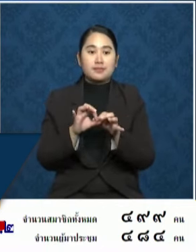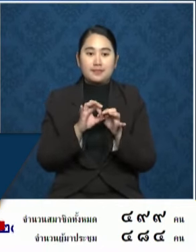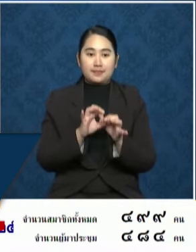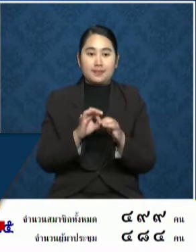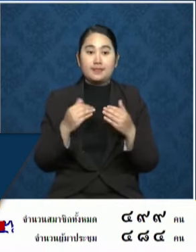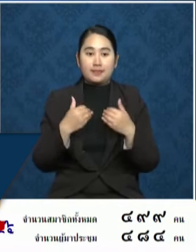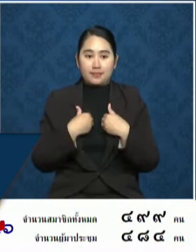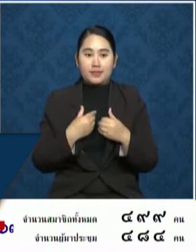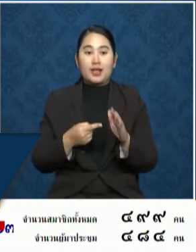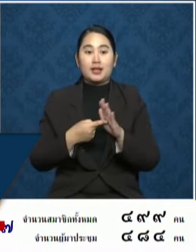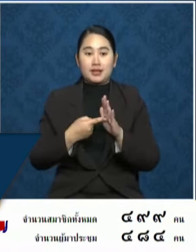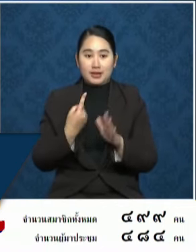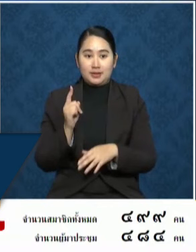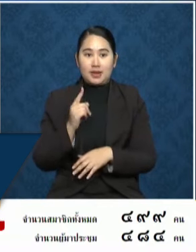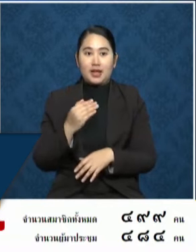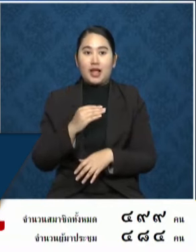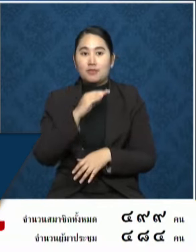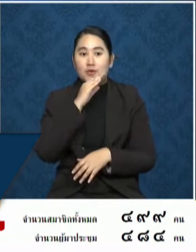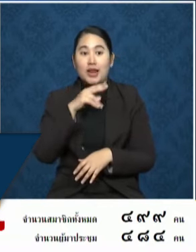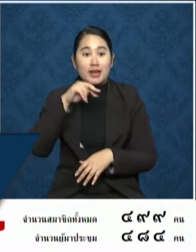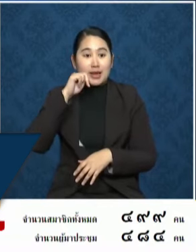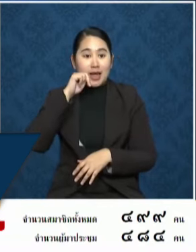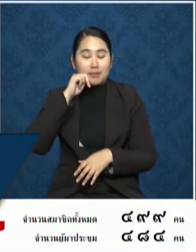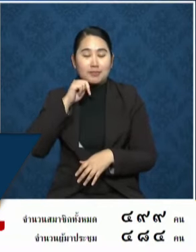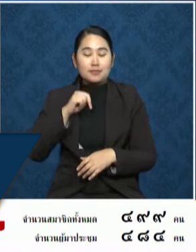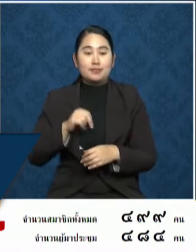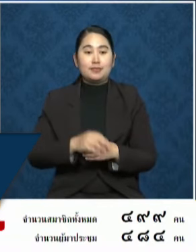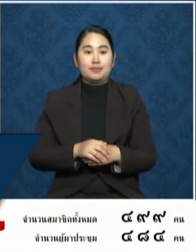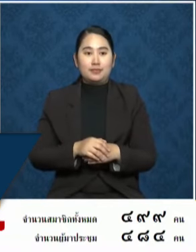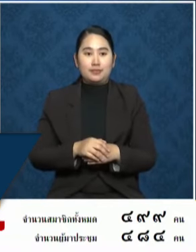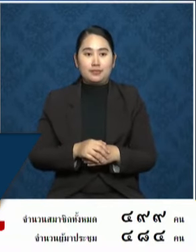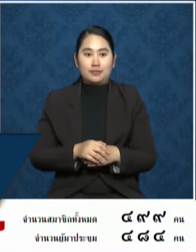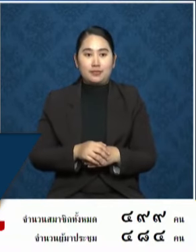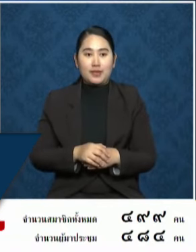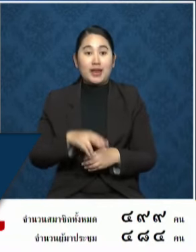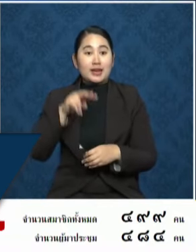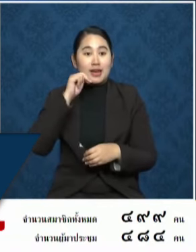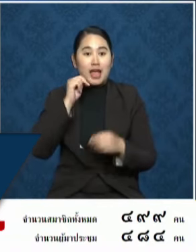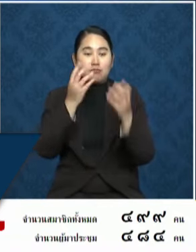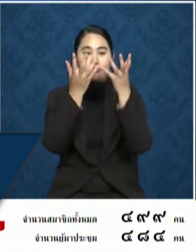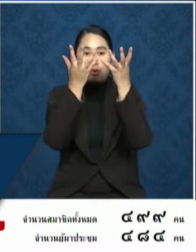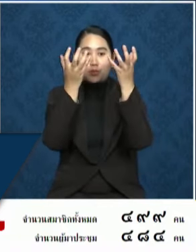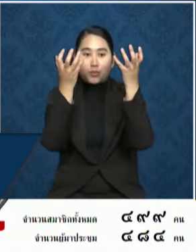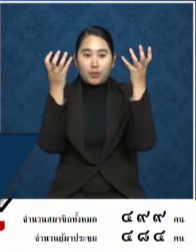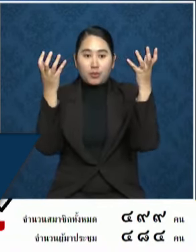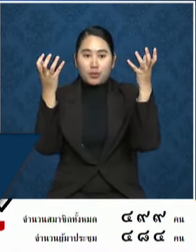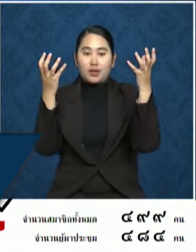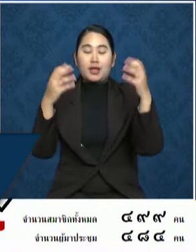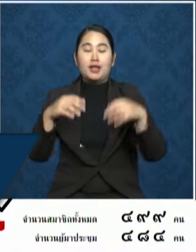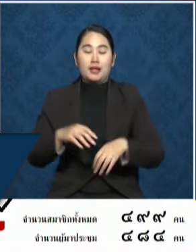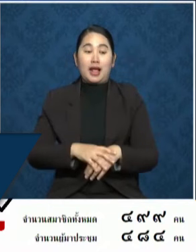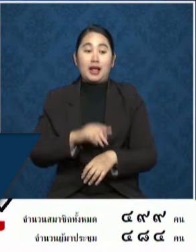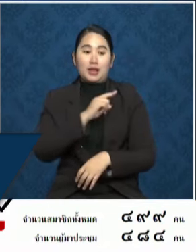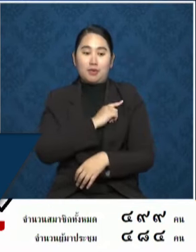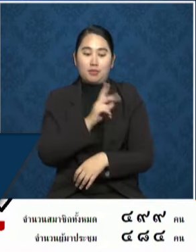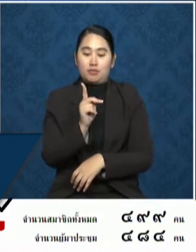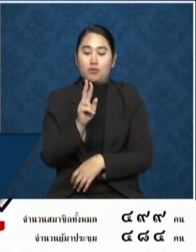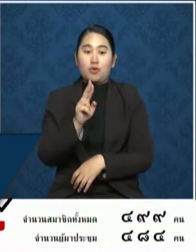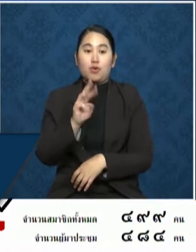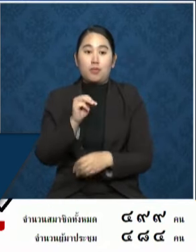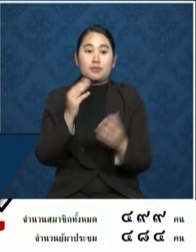มูลครับอันดับแรกนะครับถ้าน้ำมันยังอยู่บนฟ้าเนี่ยเป็นกลุ่มไอน้ำเป็นก้อนเมฆอันเนี้ยเป็นหน้าที่ของกรม